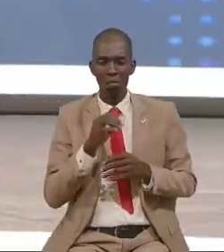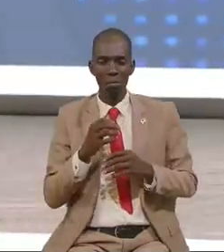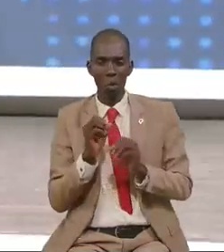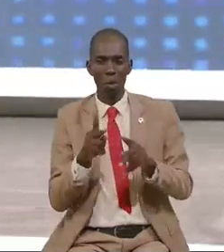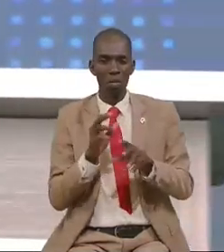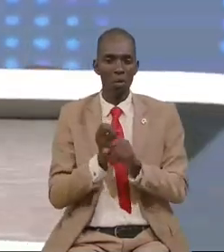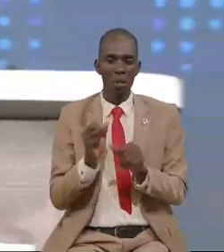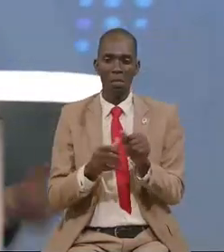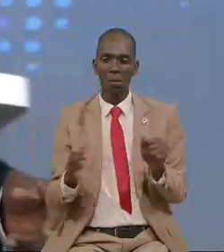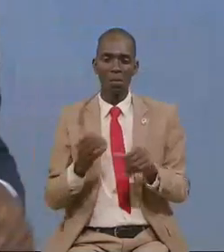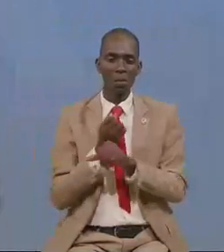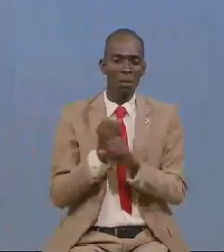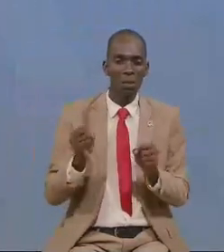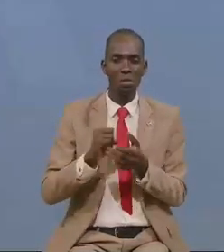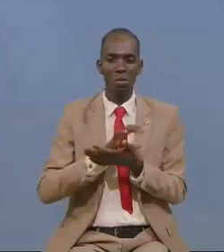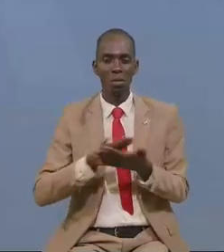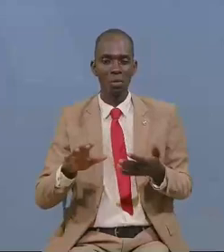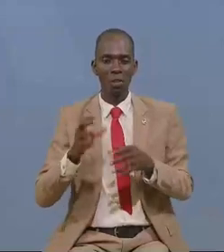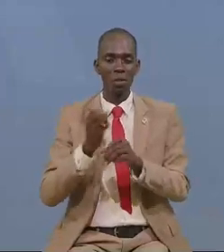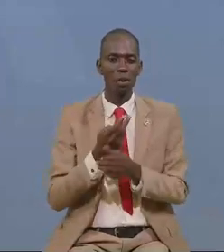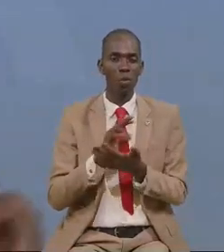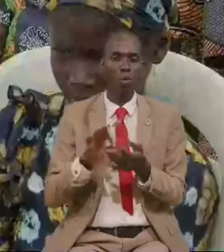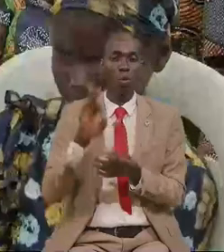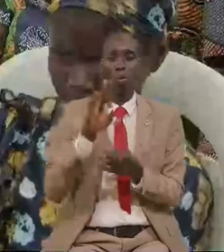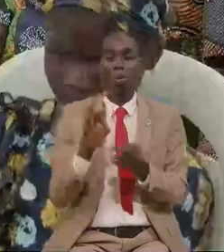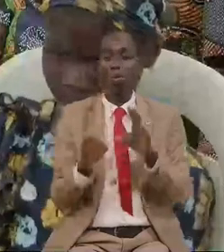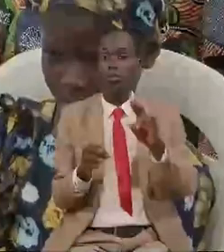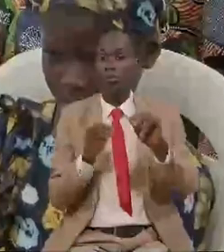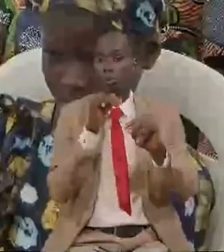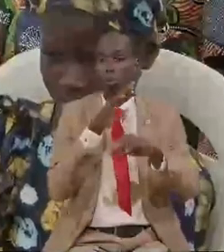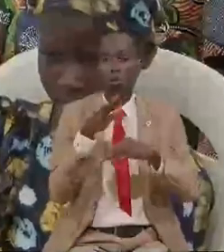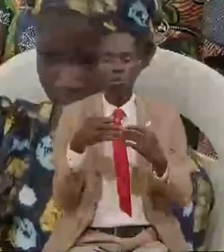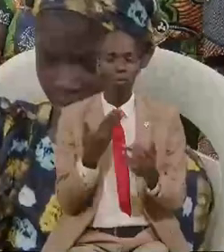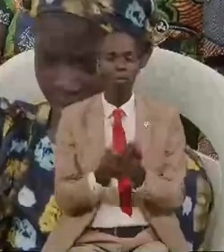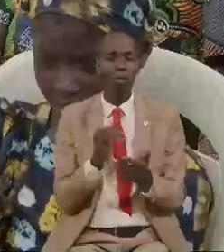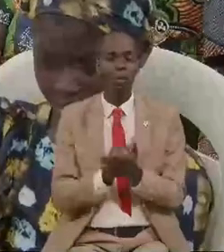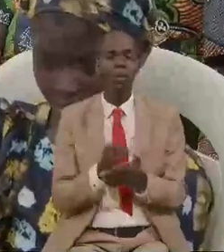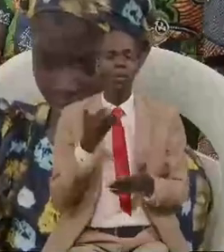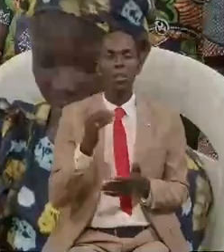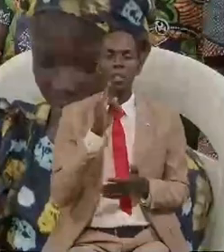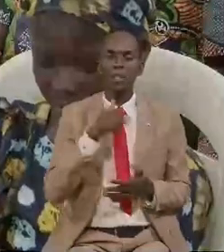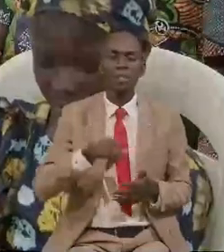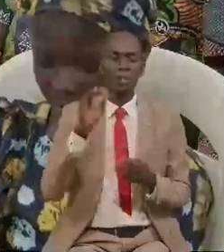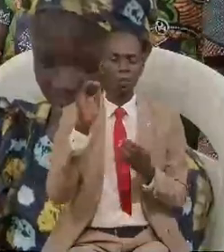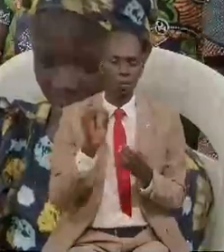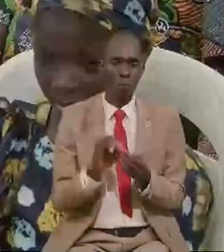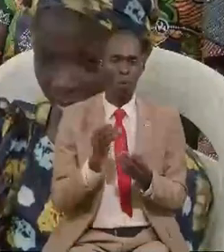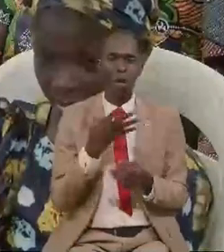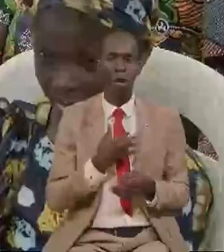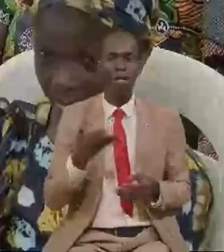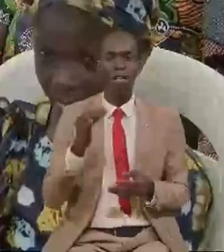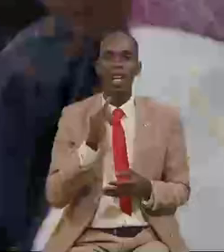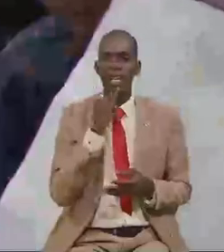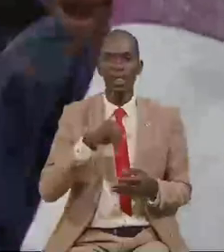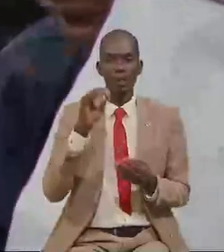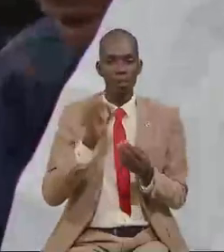non. Il y a encore beaucoup à recevoir aujourd'hui. Il y a beaucoup à recevoir. Il y a beaucoup pour